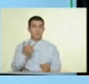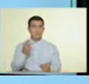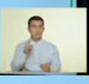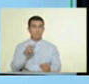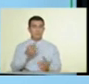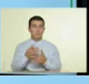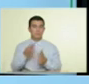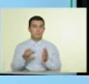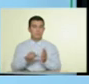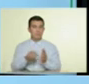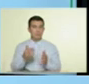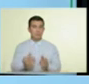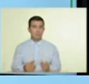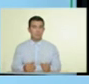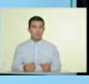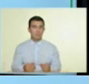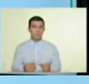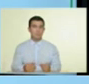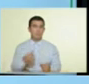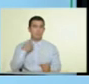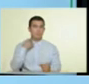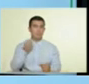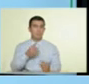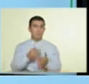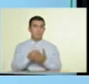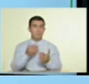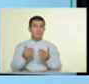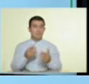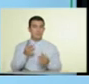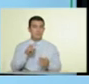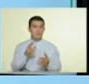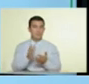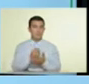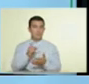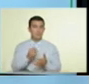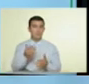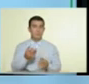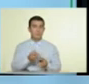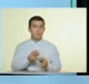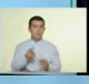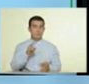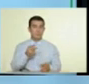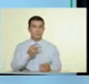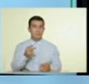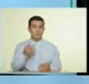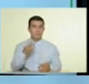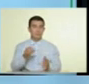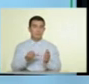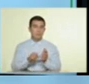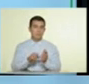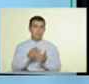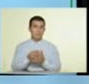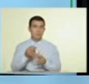teng 46 ga. Endi noma'lum ko'paytuvchi d ni topish uchun d barobar bo'ladi 46 ni,